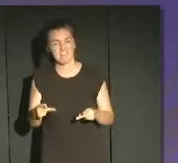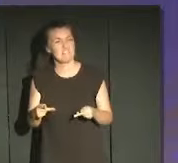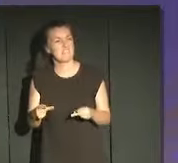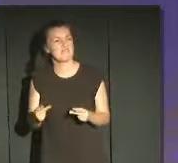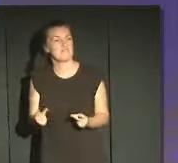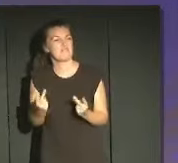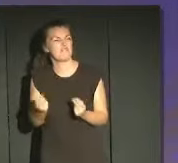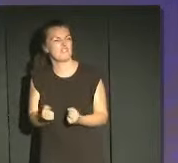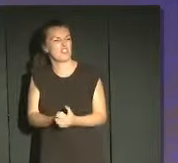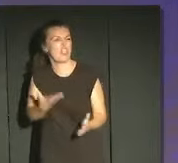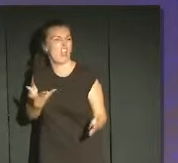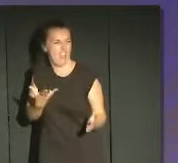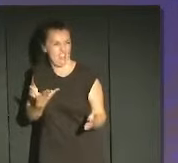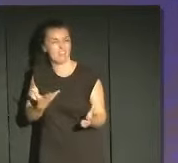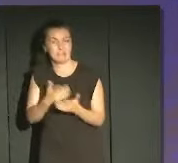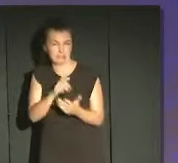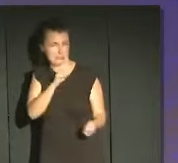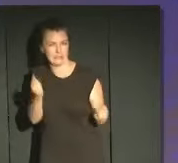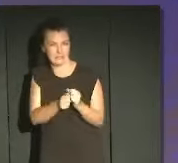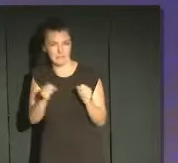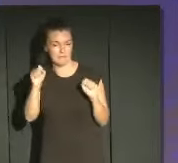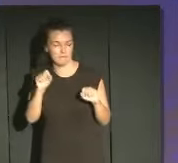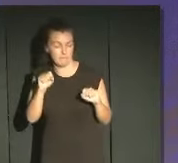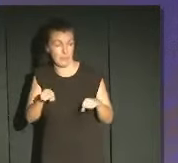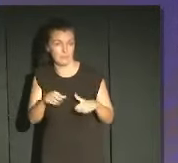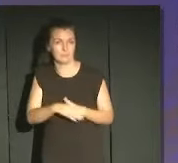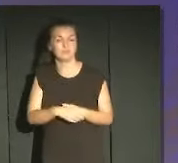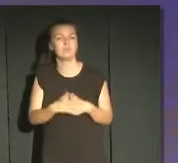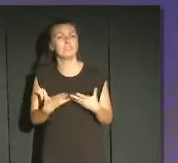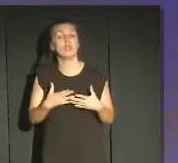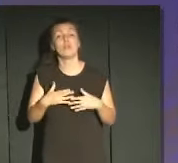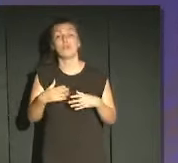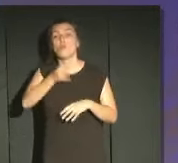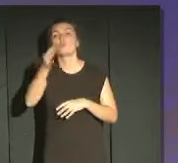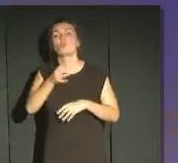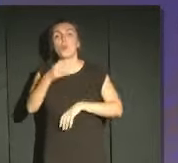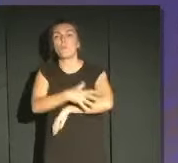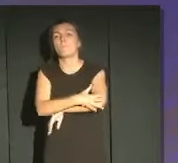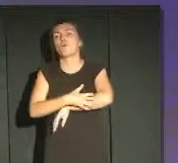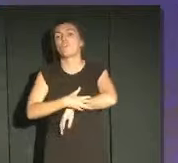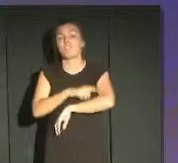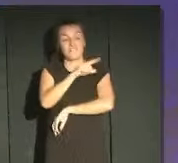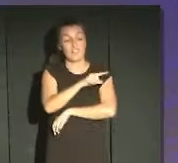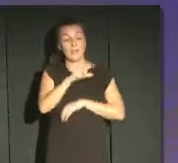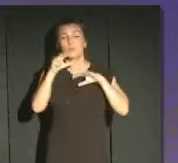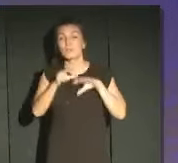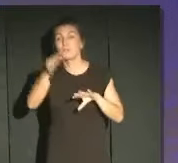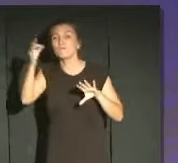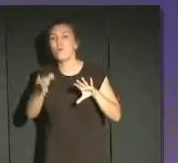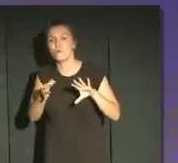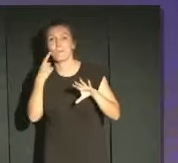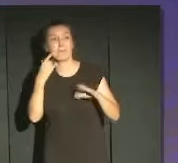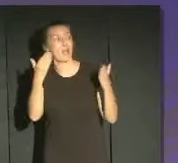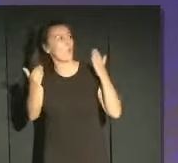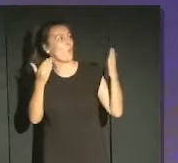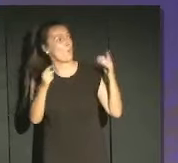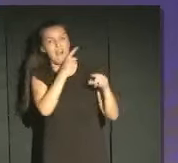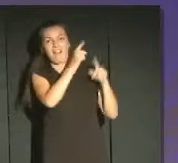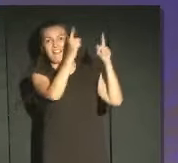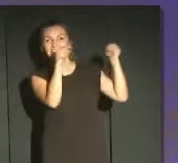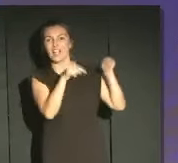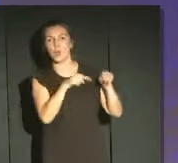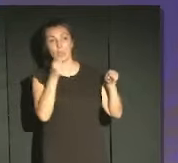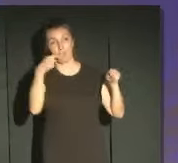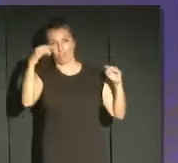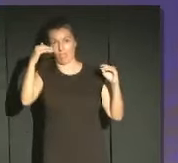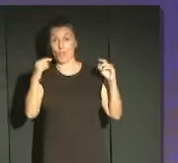voit le taux de pauvreté en Martinique de 28 % deux fois plus élevé que dans l'Hexagone mais surtout